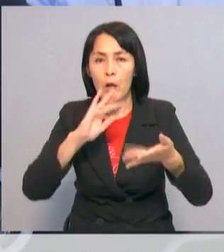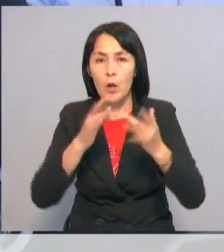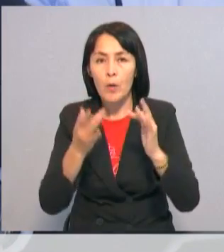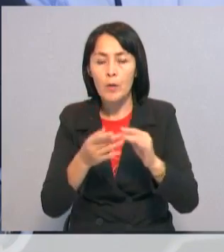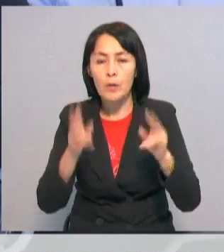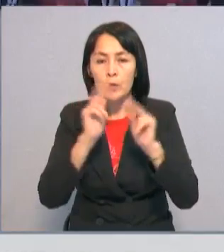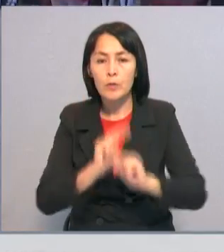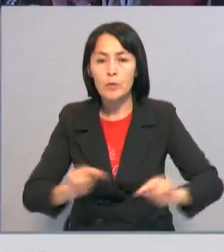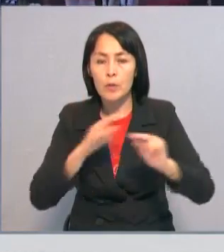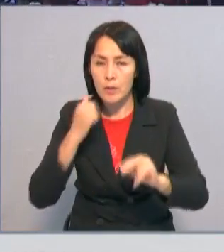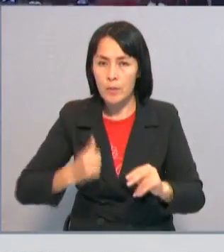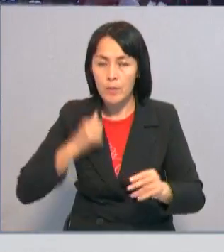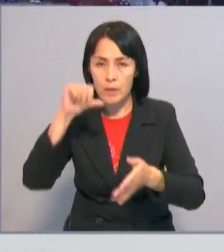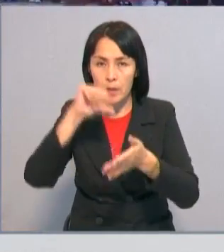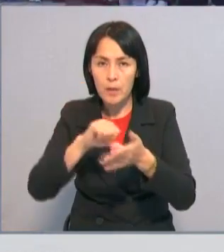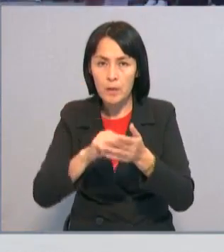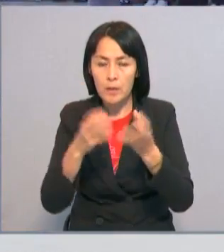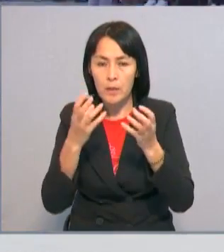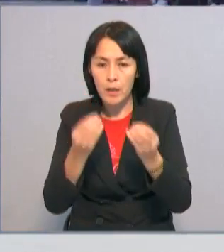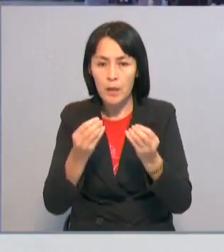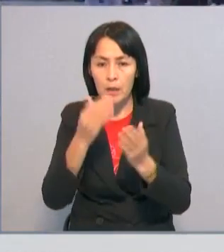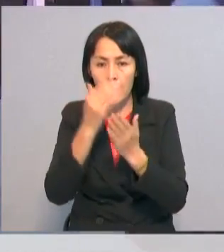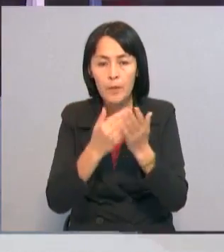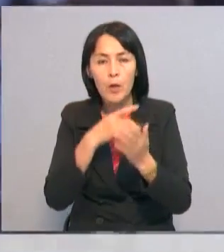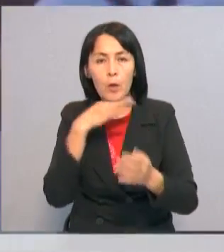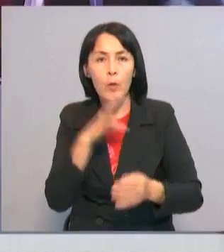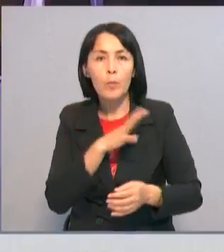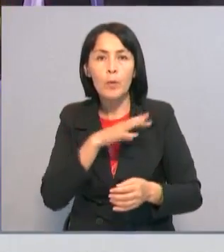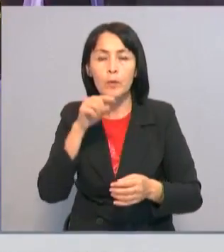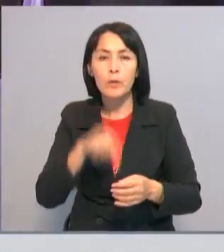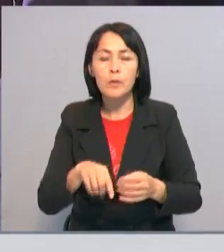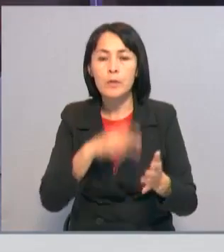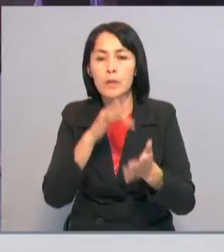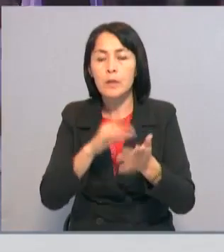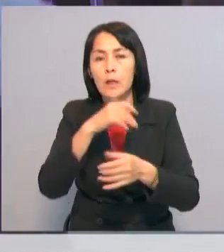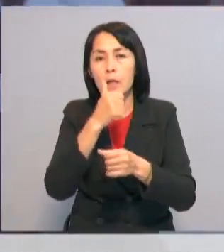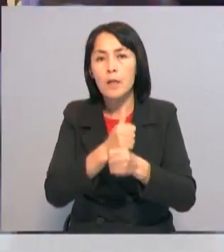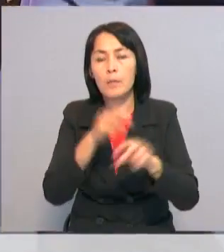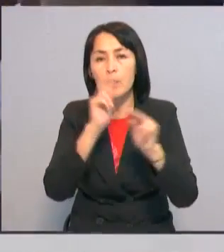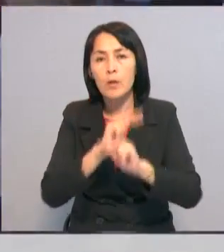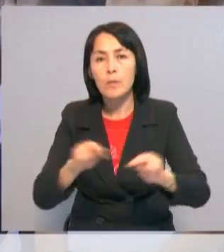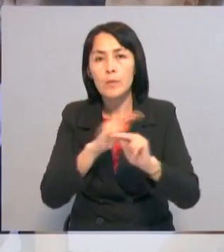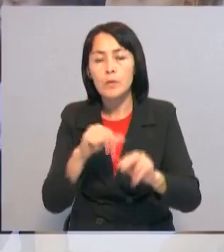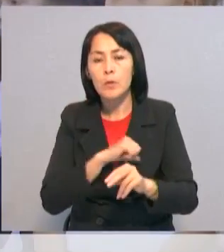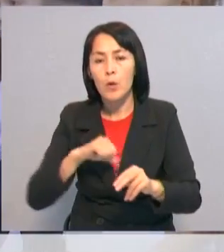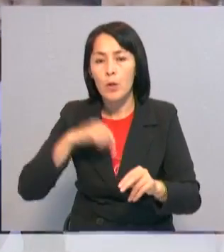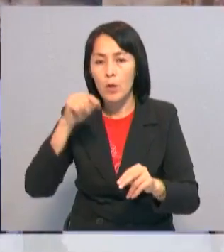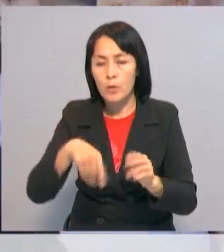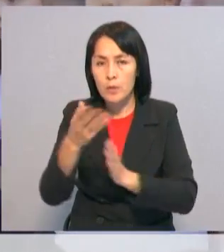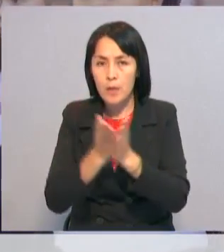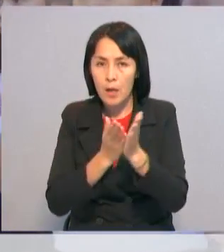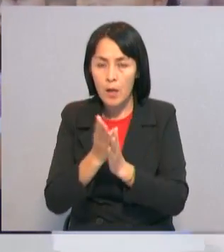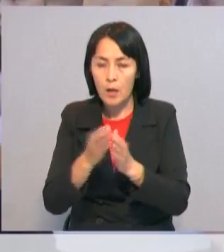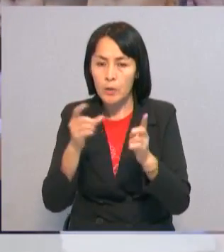желіде ұстаздардың мәртебесіне қатысты контентте көбейіп кеткен болатын. Шаһардың бас ұстазы өзінің осы